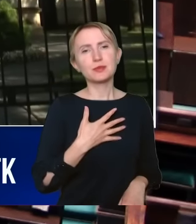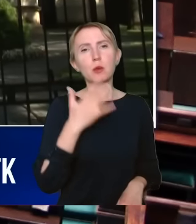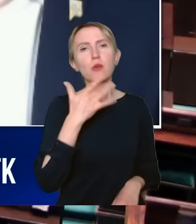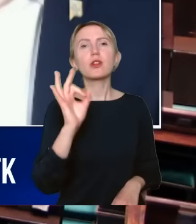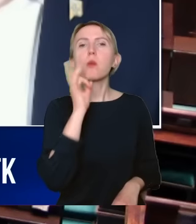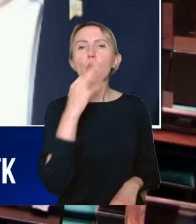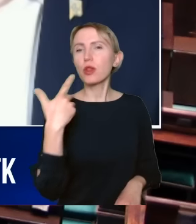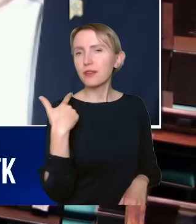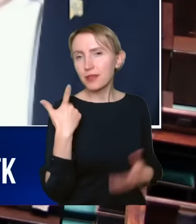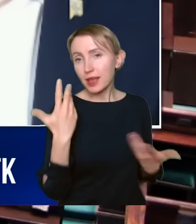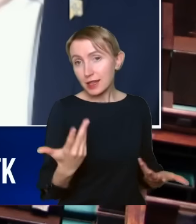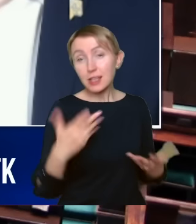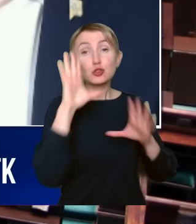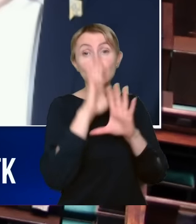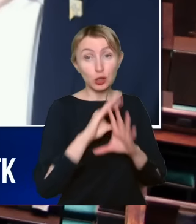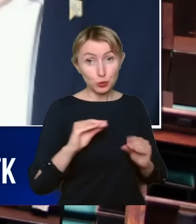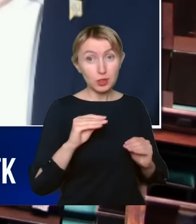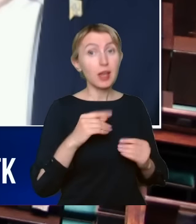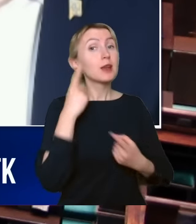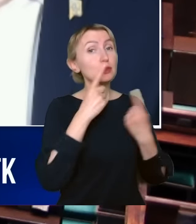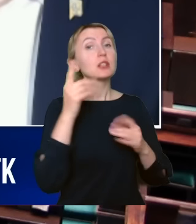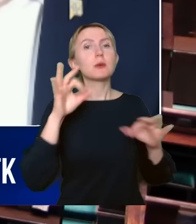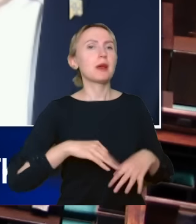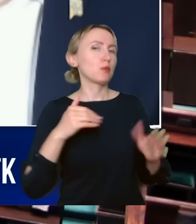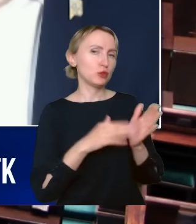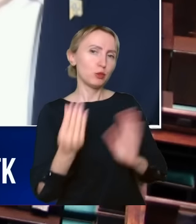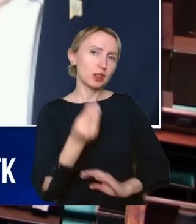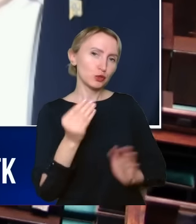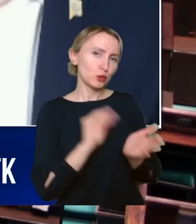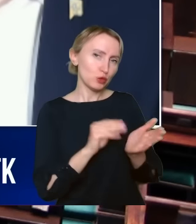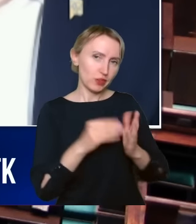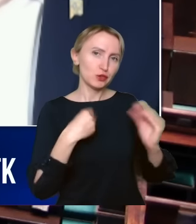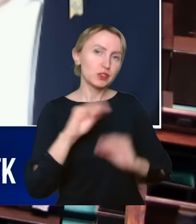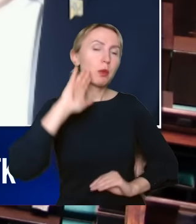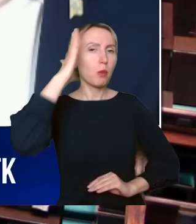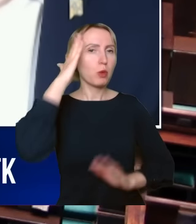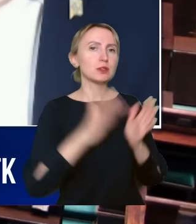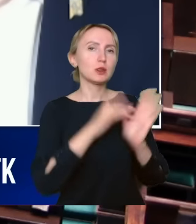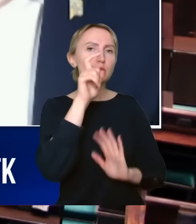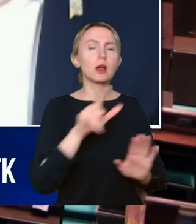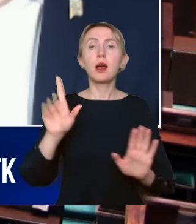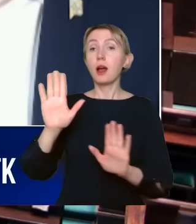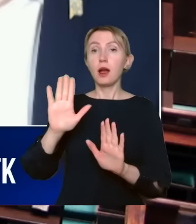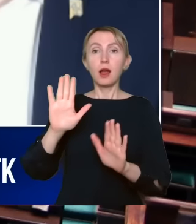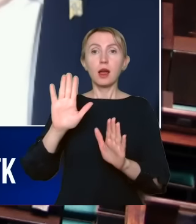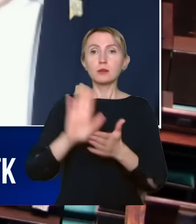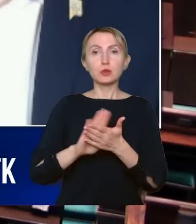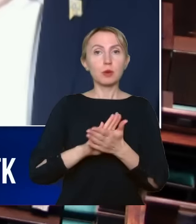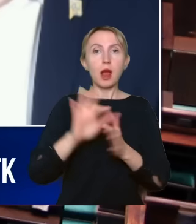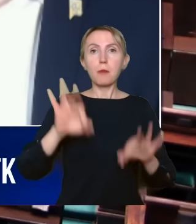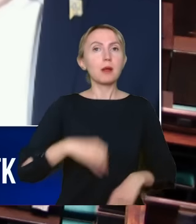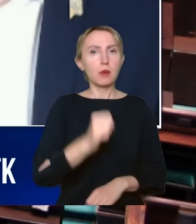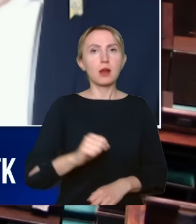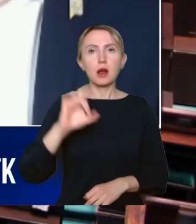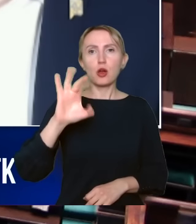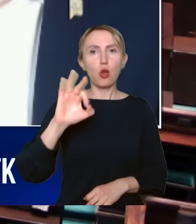wiek, szanuję. Myślę, że potrzebuje pan jeszcze troszeczkę doświadczenia, aby poznać to dalej. Ale przepraszam, ja tylko zwrócę uwagę, że pan poseł Adam